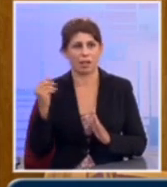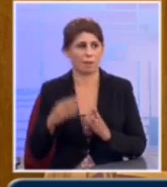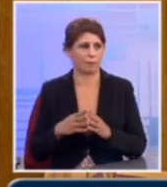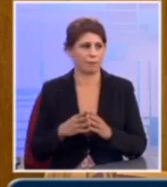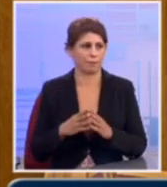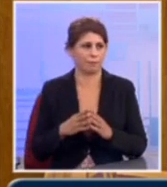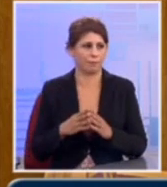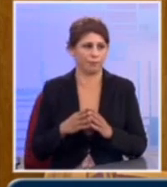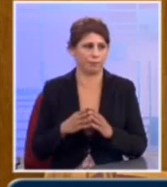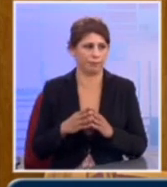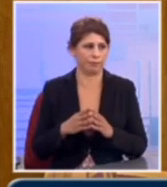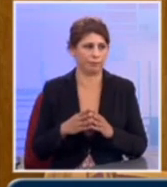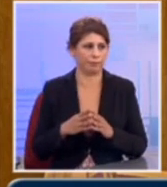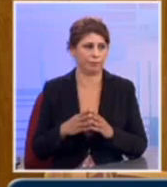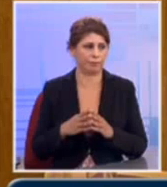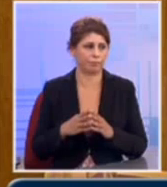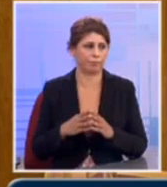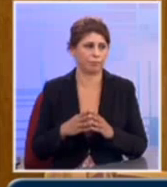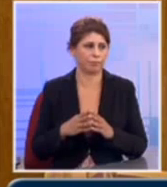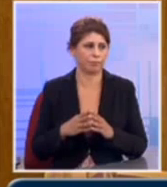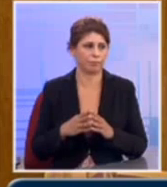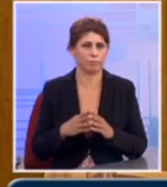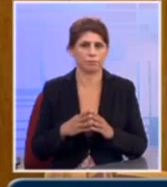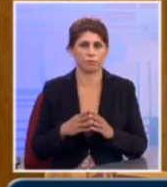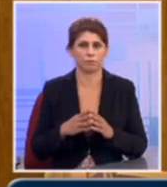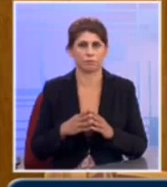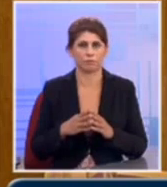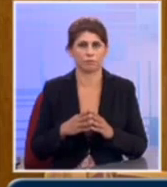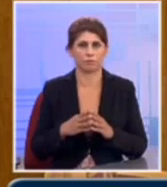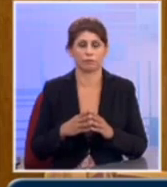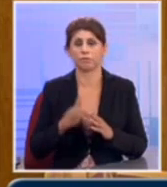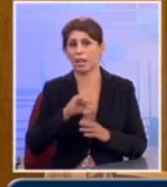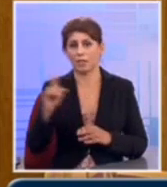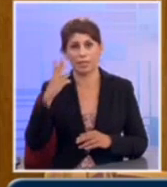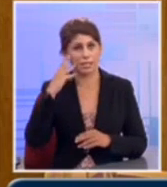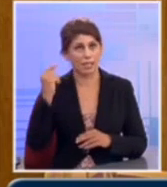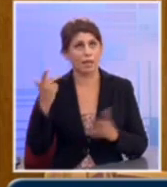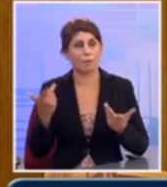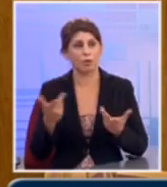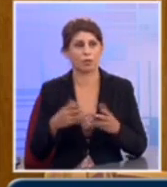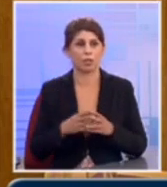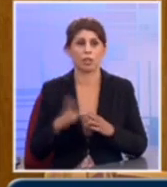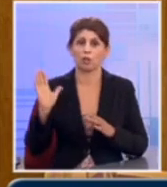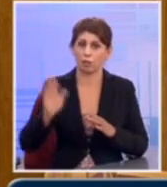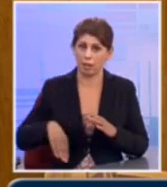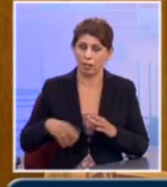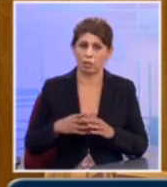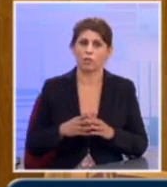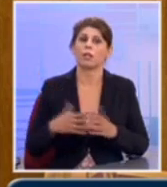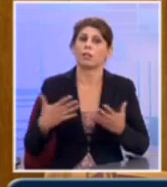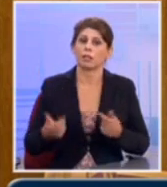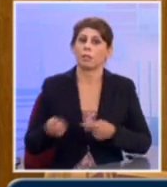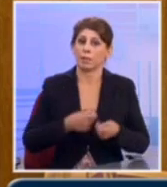απαλά δεν ξεχνάμε ναι στη διαφορά λέω για την πάνω δεν ξεχνάμε δηλαδή ότι τελικά είναι